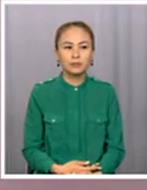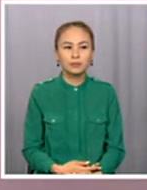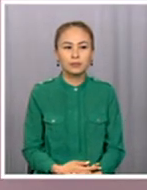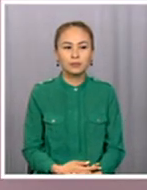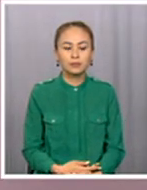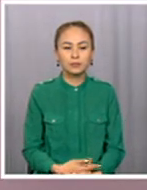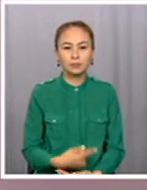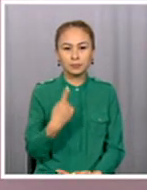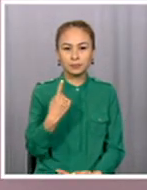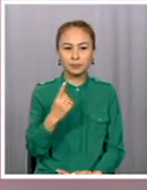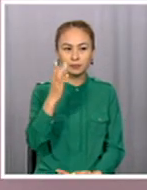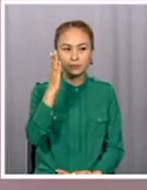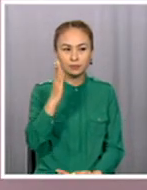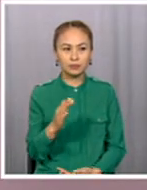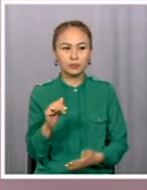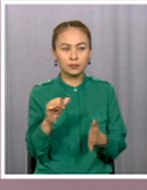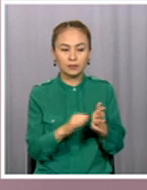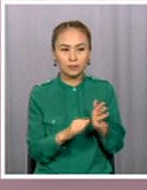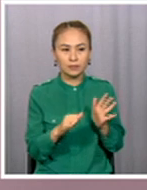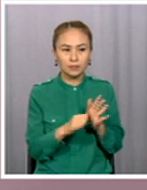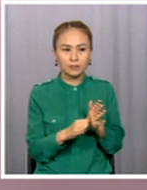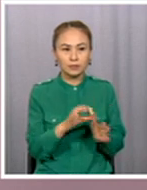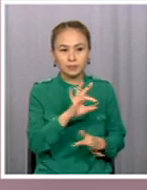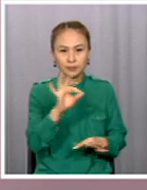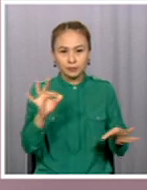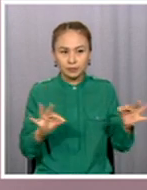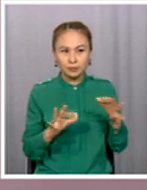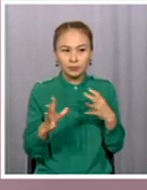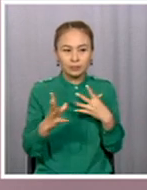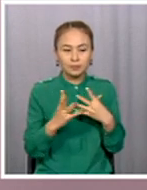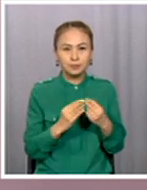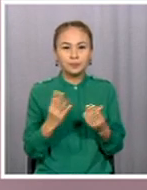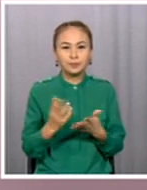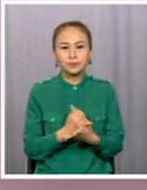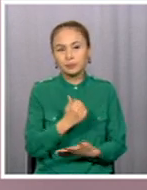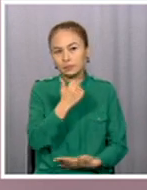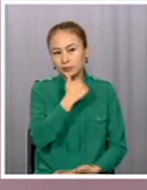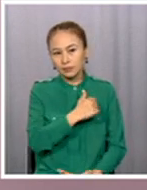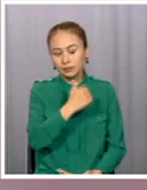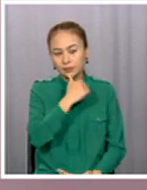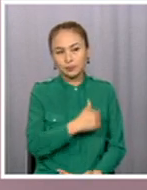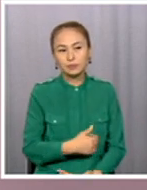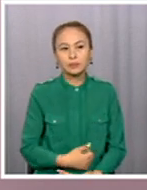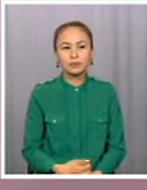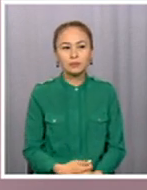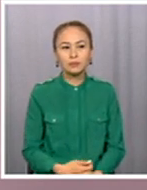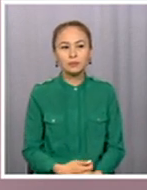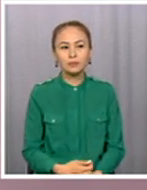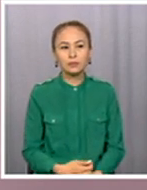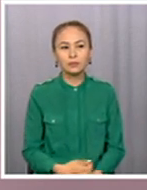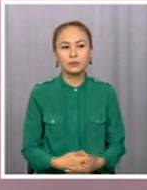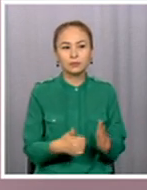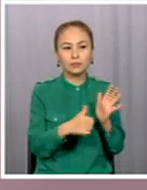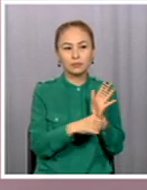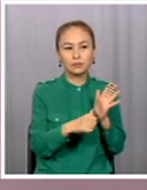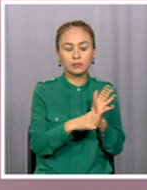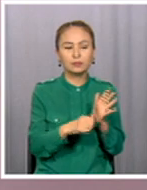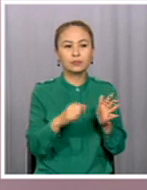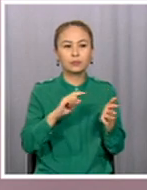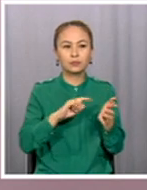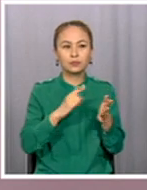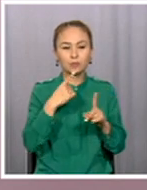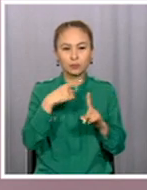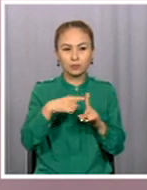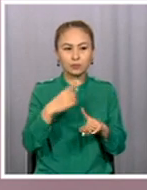сантиметр. Демек, периметрін бірге есептеп табайық. Периметрін табу үшін 6-ны 4 рет